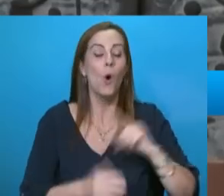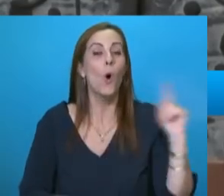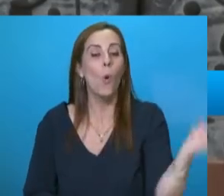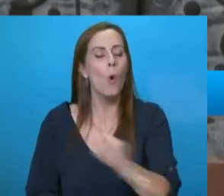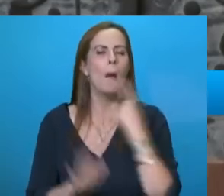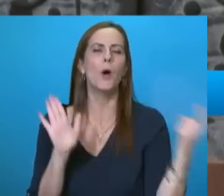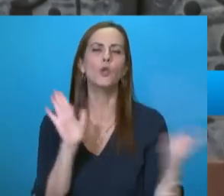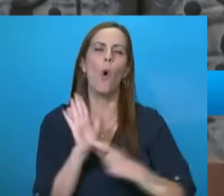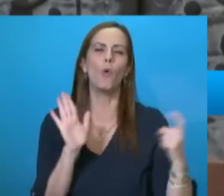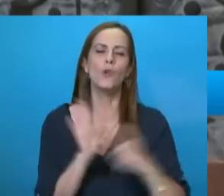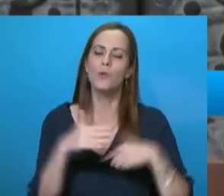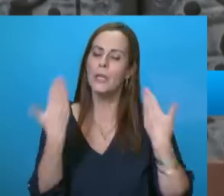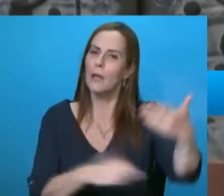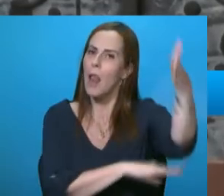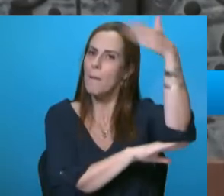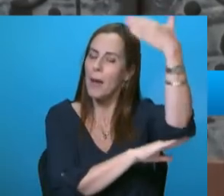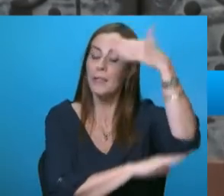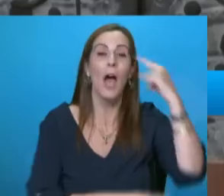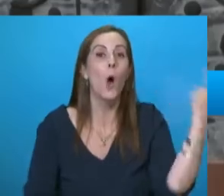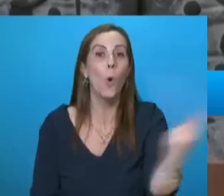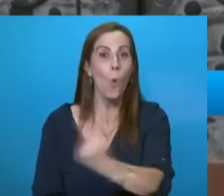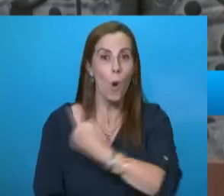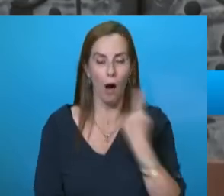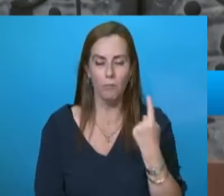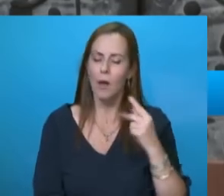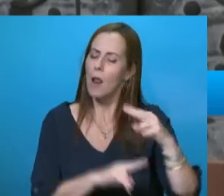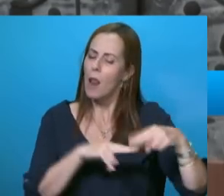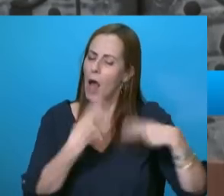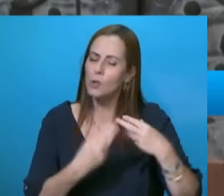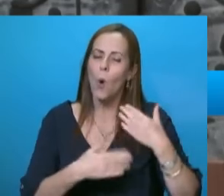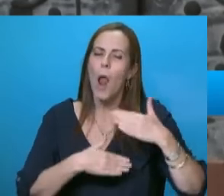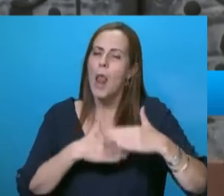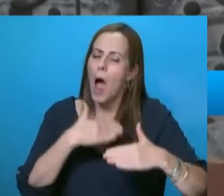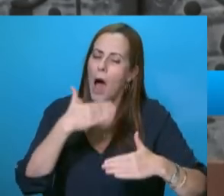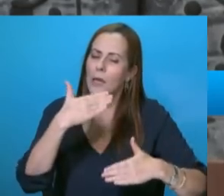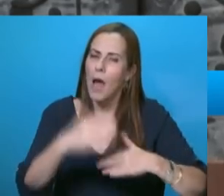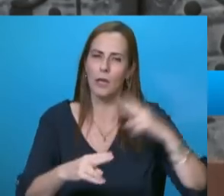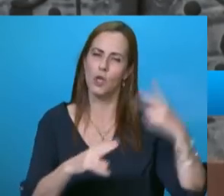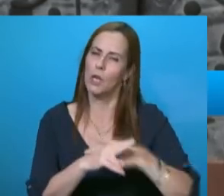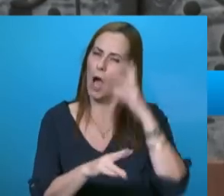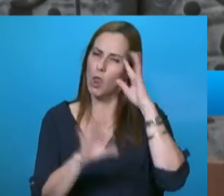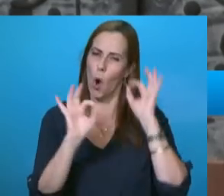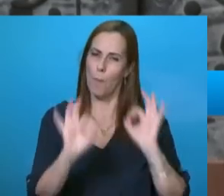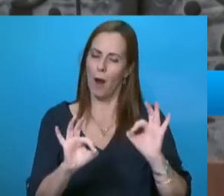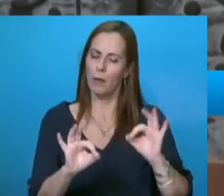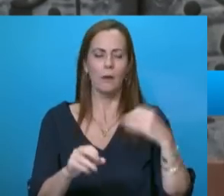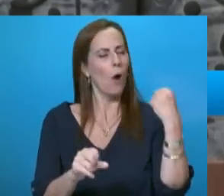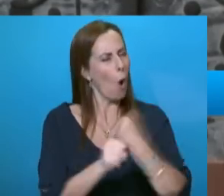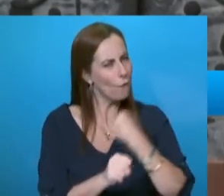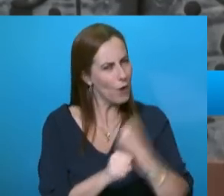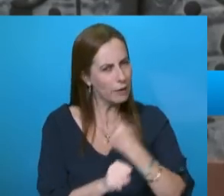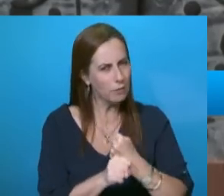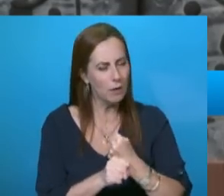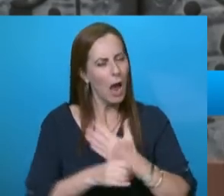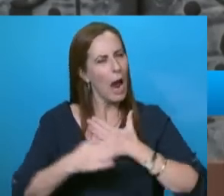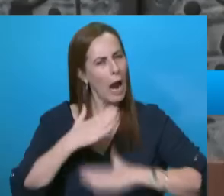דורשים שנאפשר למדינה כולה לשוב בהדרגה לשגרת חיים נורמלית, מתפקדת,